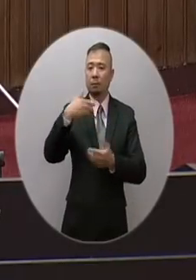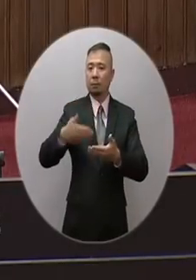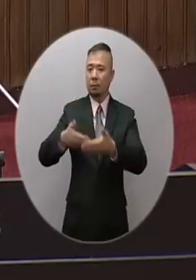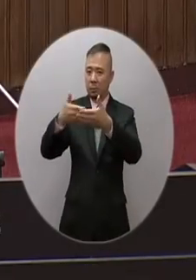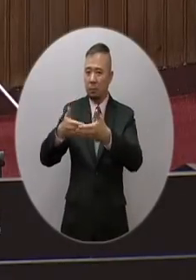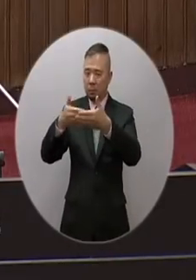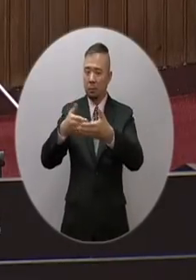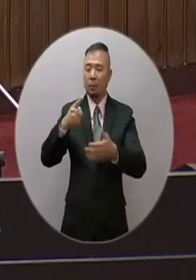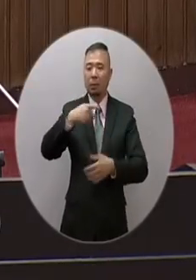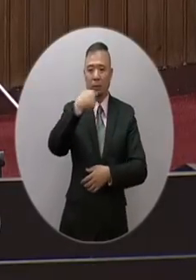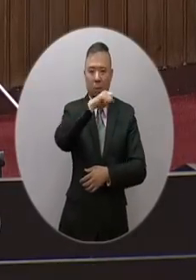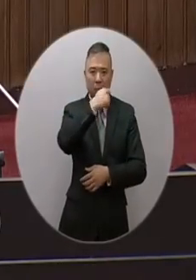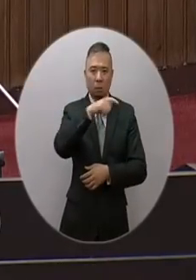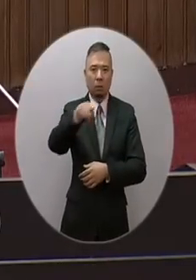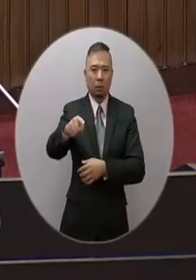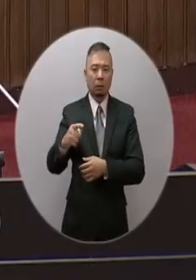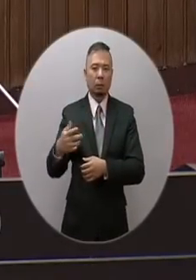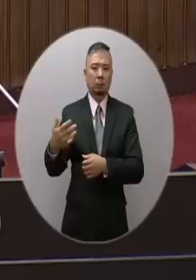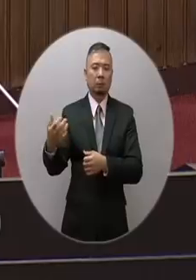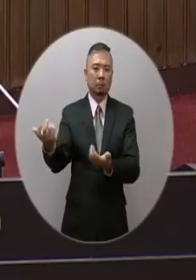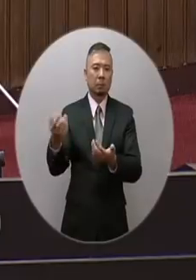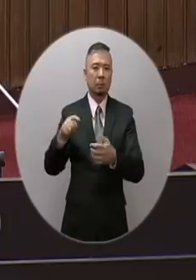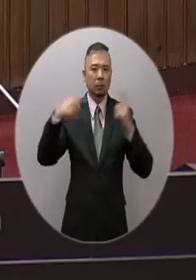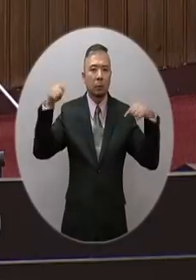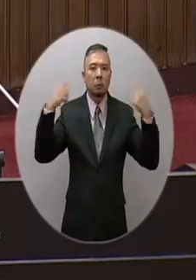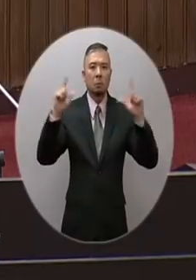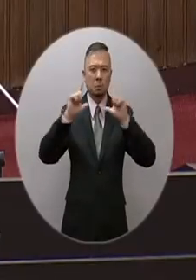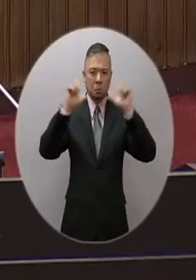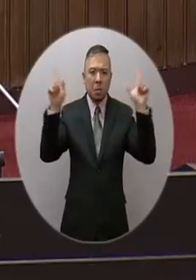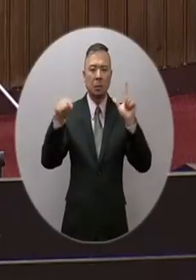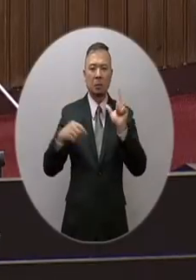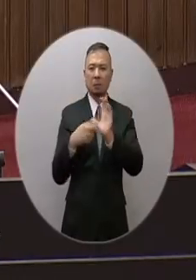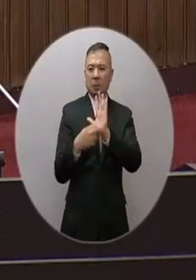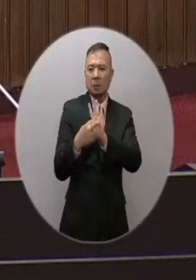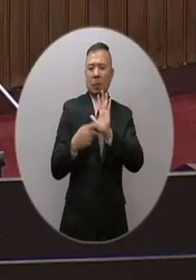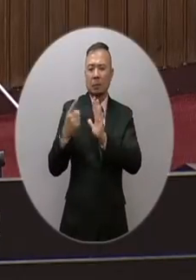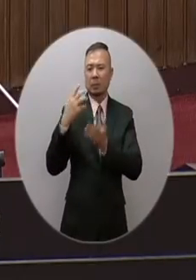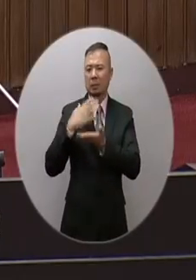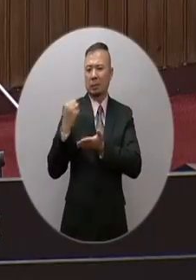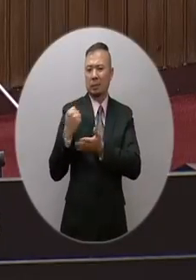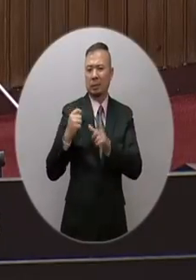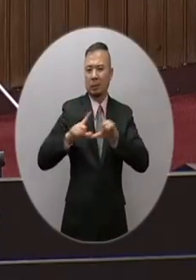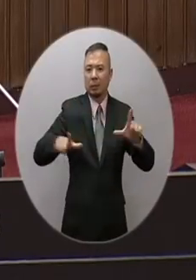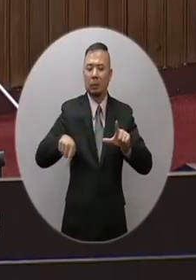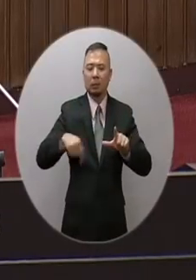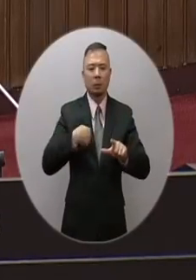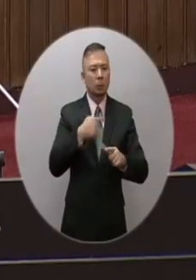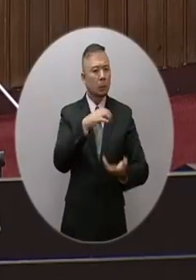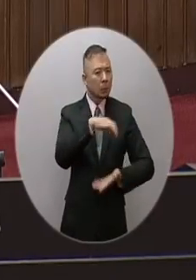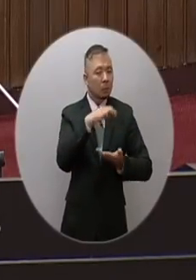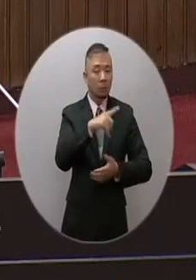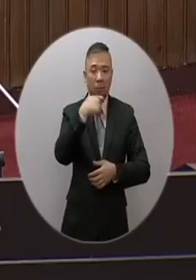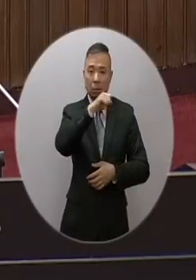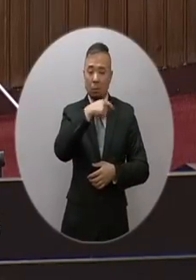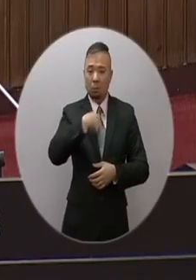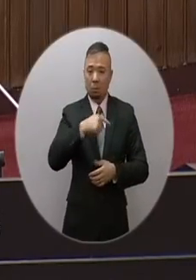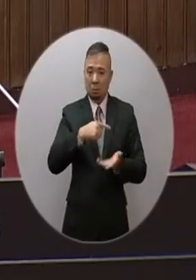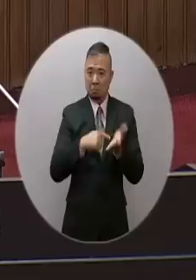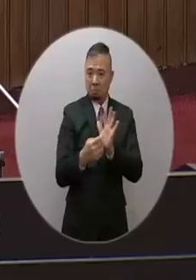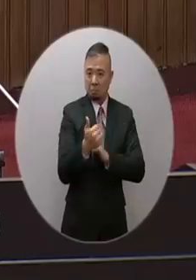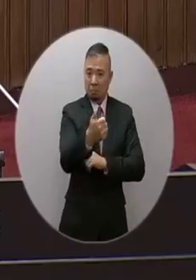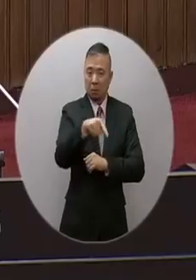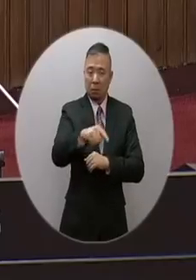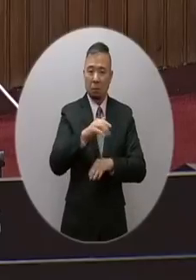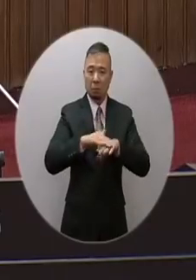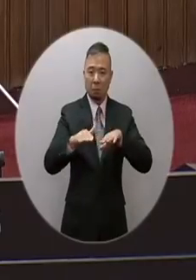湾的压力和势力也持续的增加，忧心台湾的优势不在。如今两岸冷对